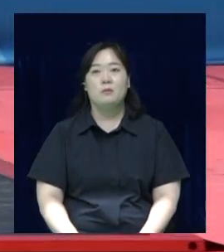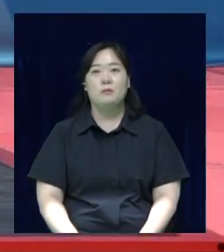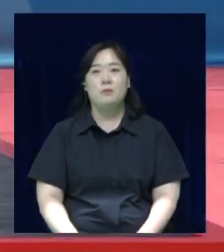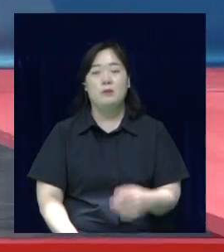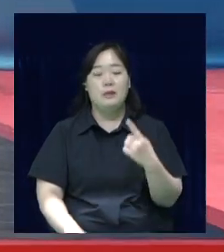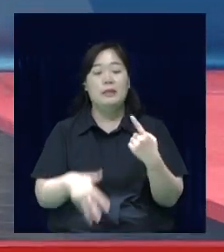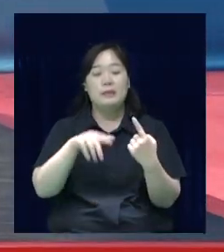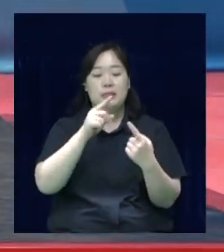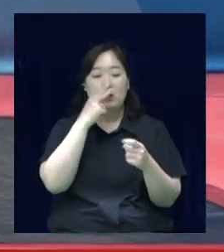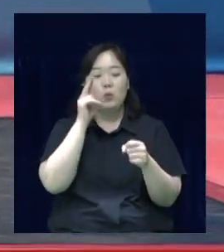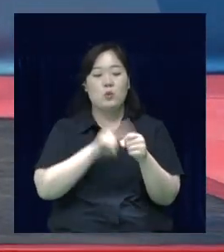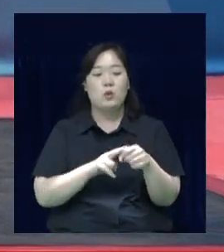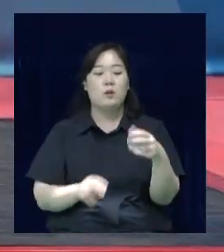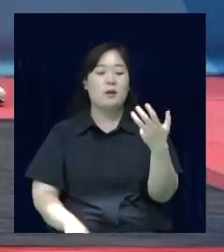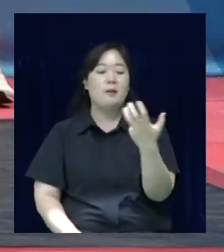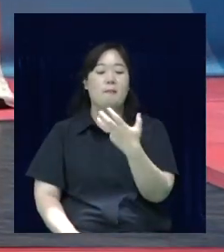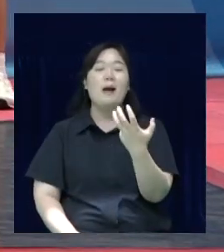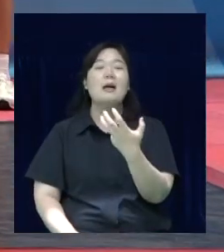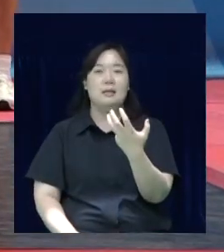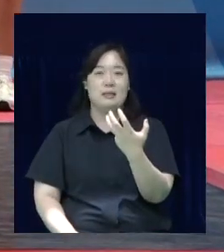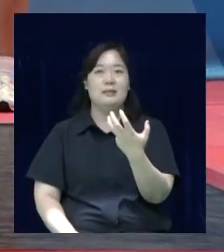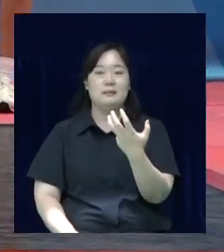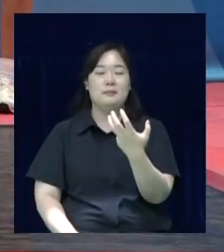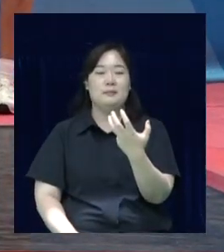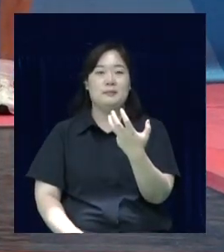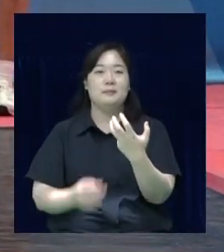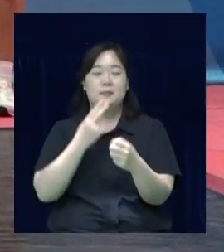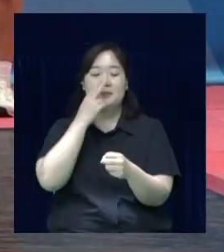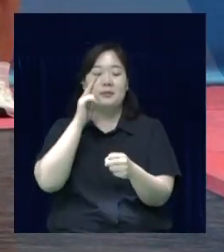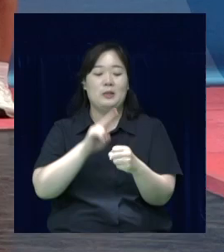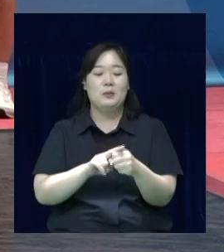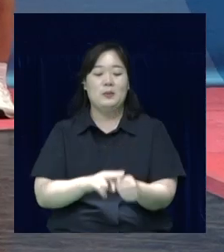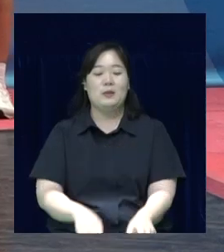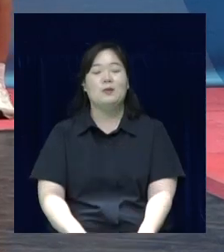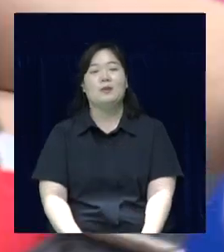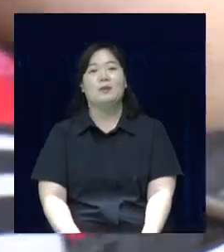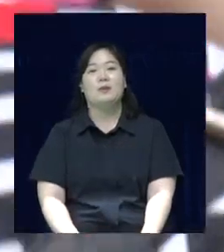1차 시도는 80kg을 선택을 했고요.